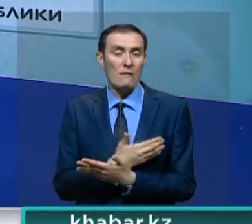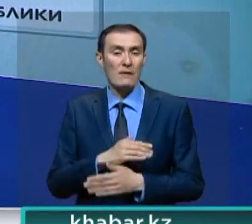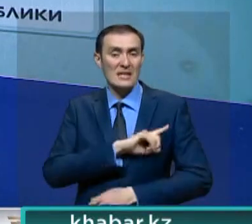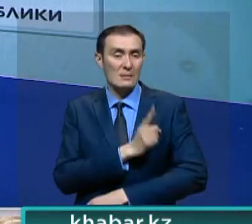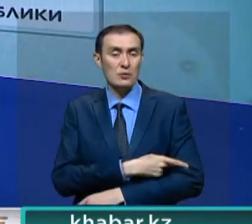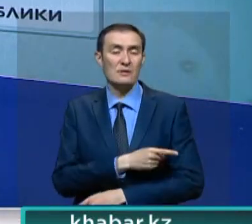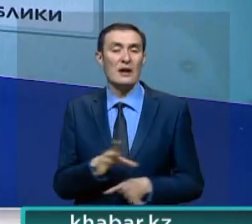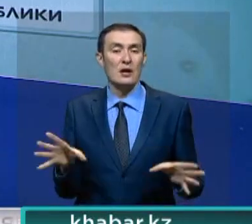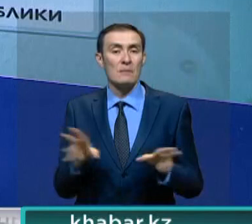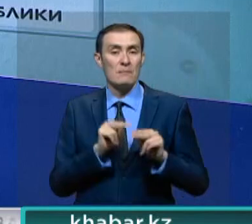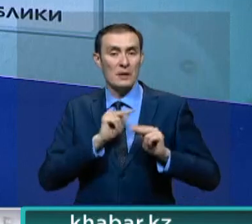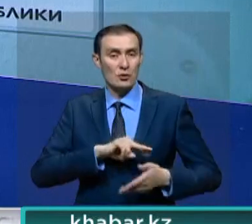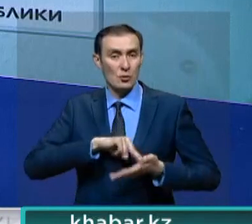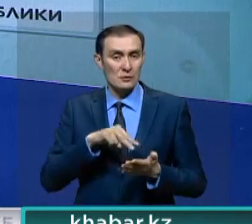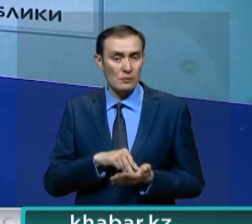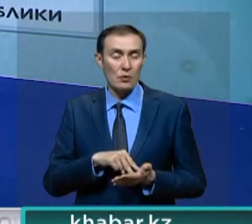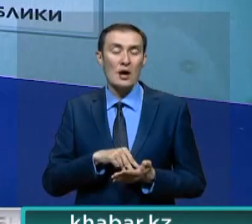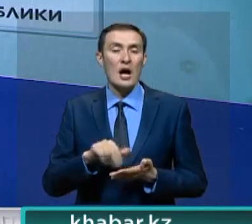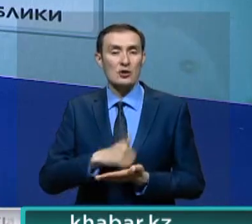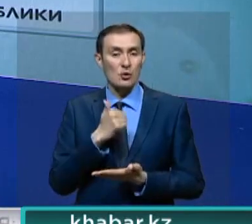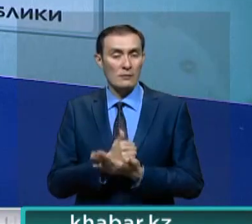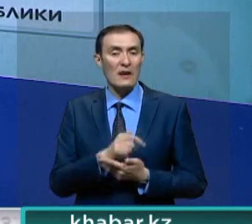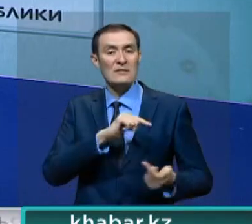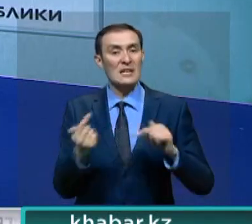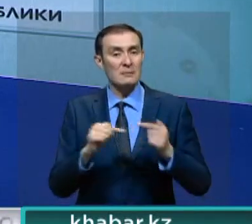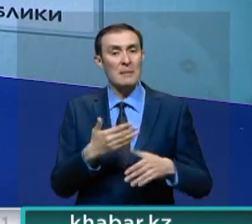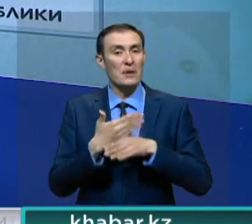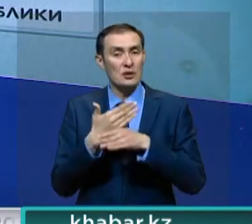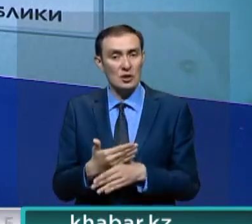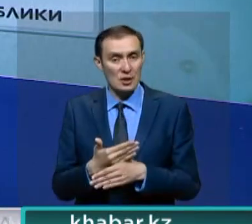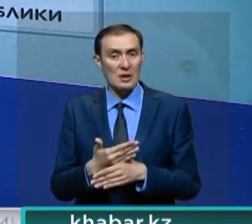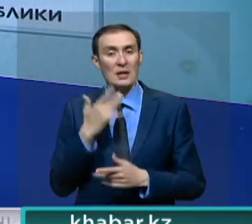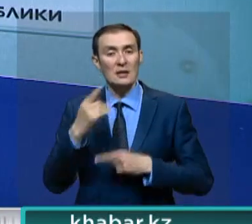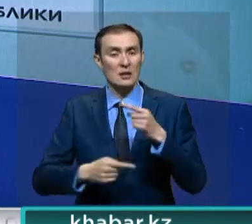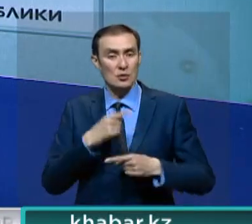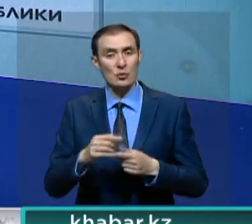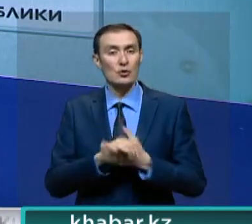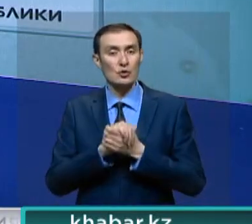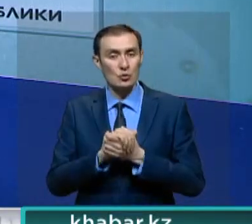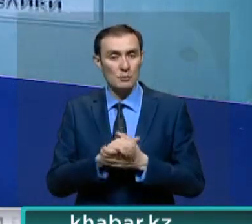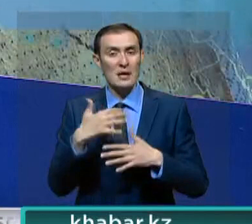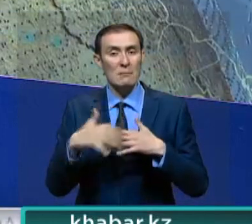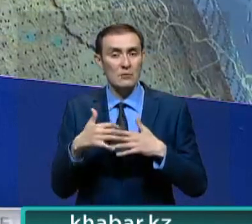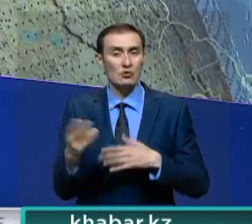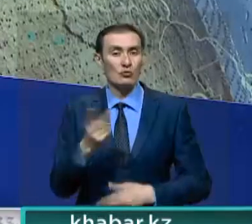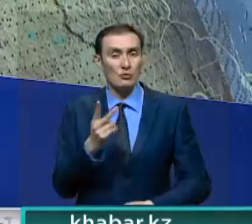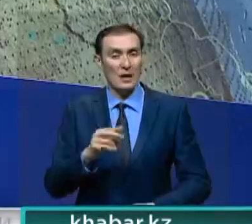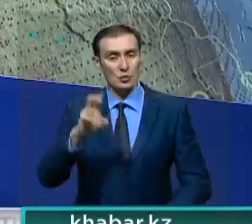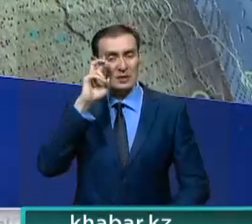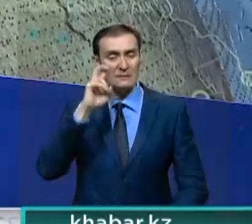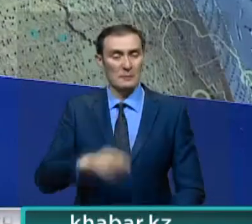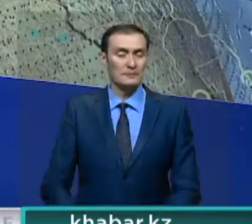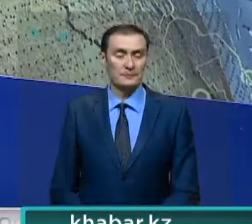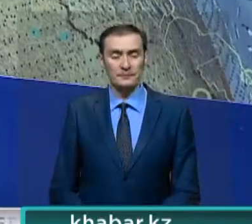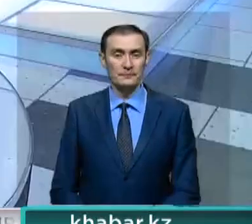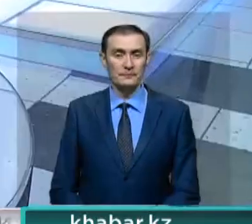импульса стратегическому партнерству, основанному на взаимной поддержке и традиционной дружбе между двумя